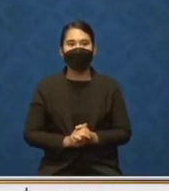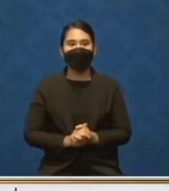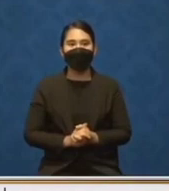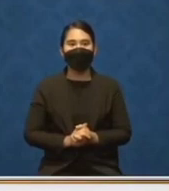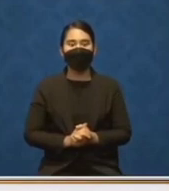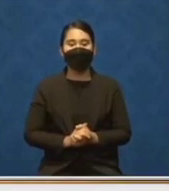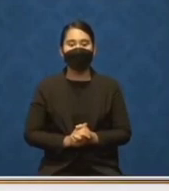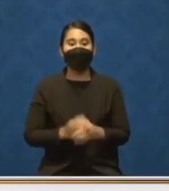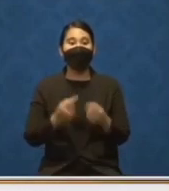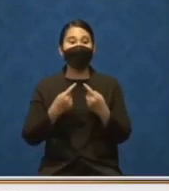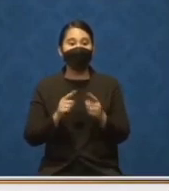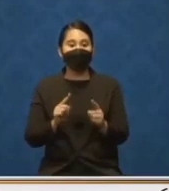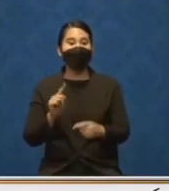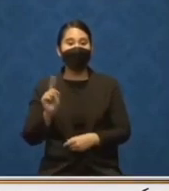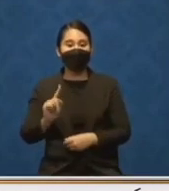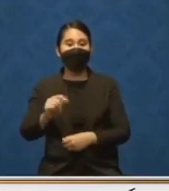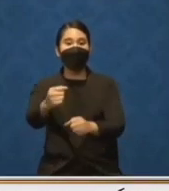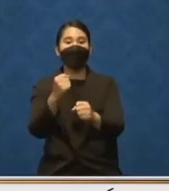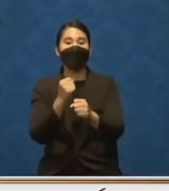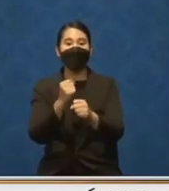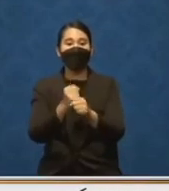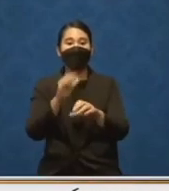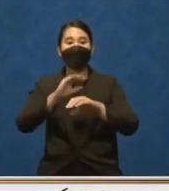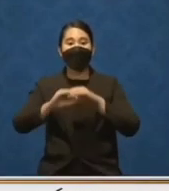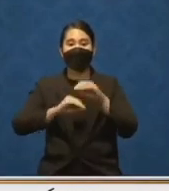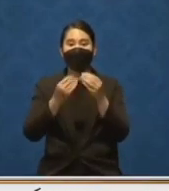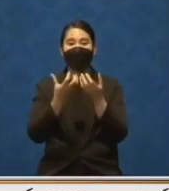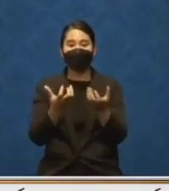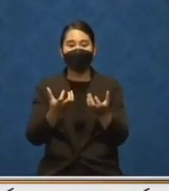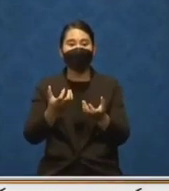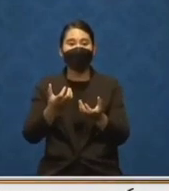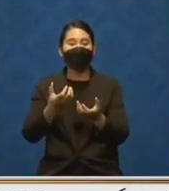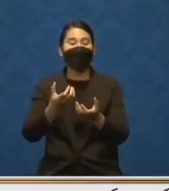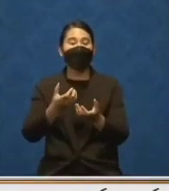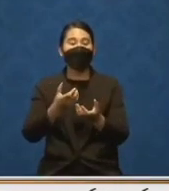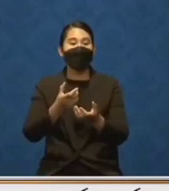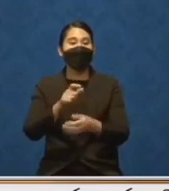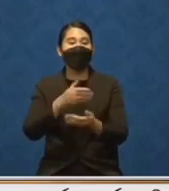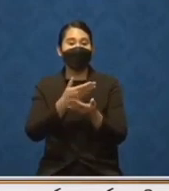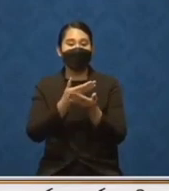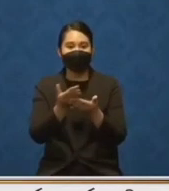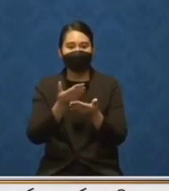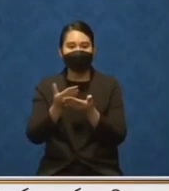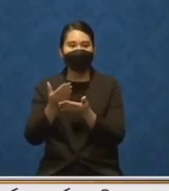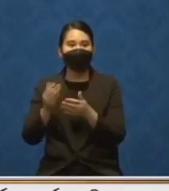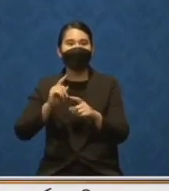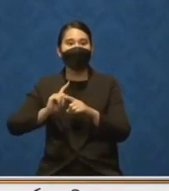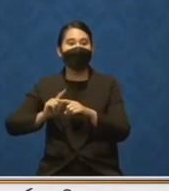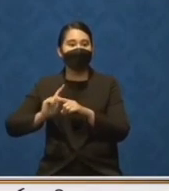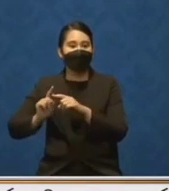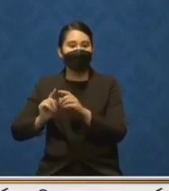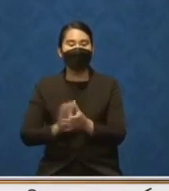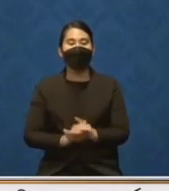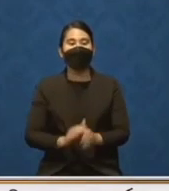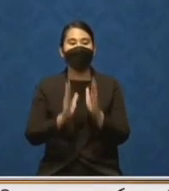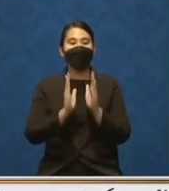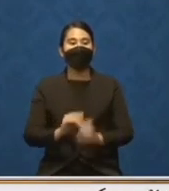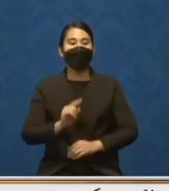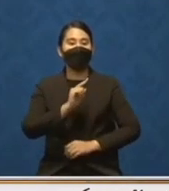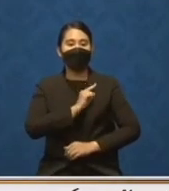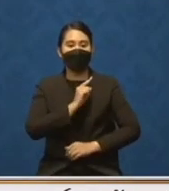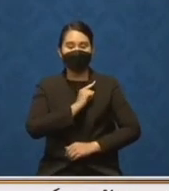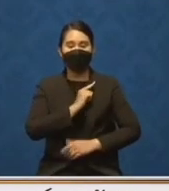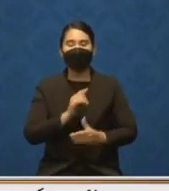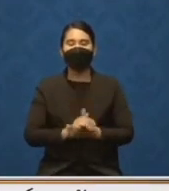แต่การไปดำเนินการจัดซื้อจัดจ้างของหน่วยงานที่รับผิดชอบหน่วยงานที่รับ